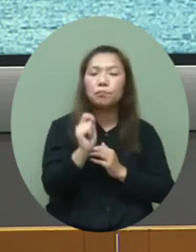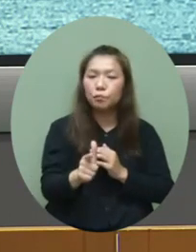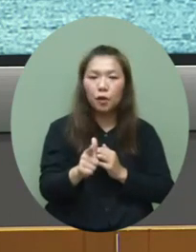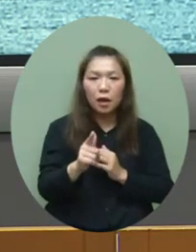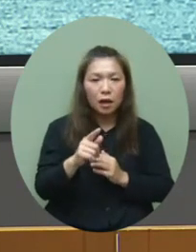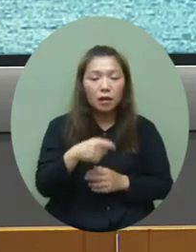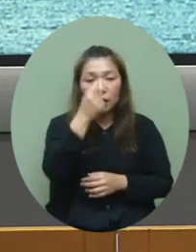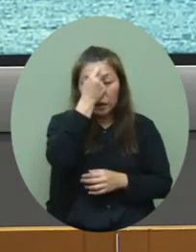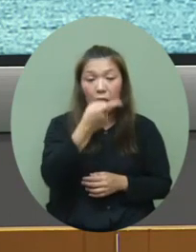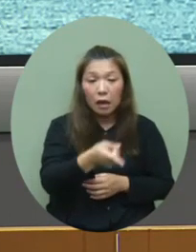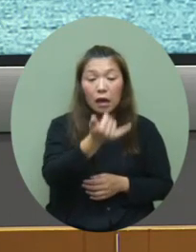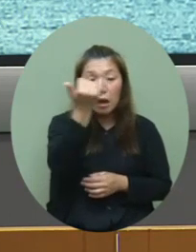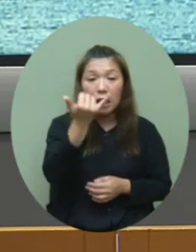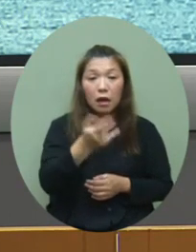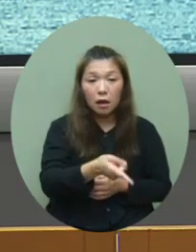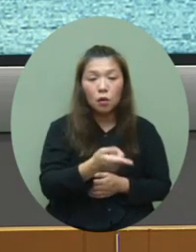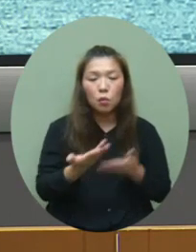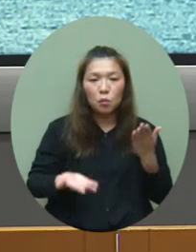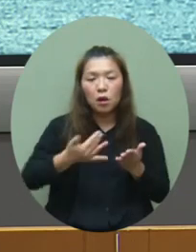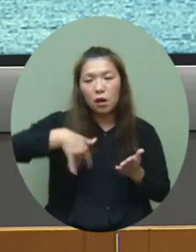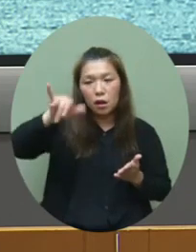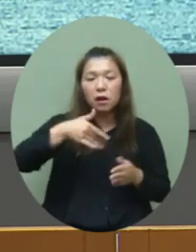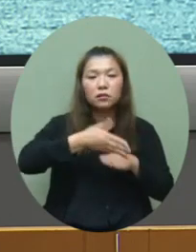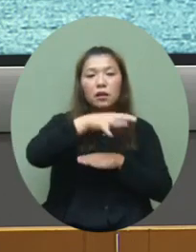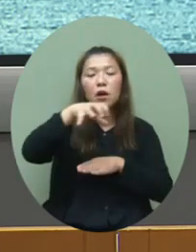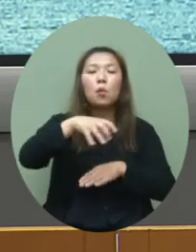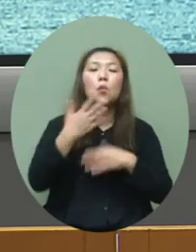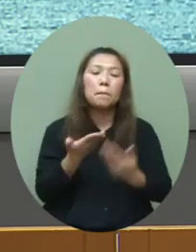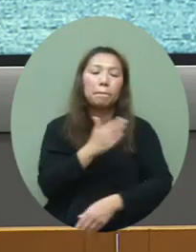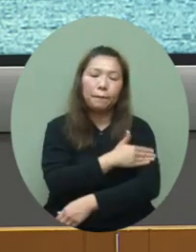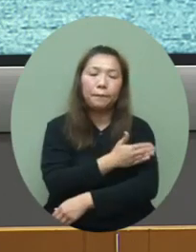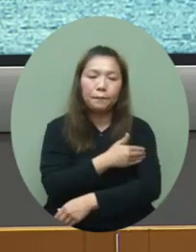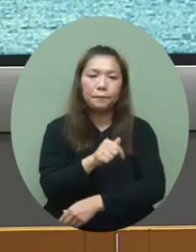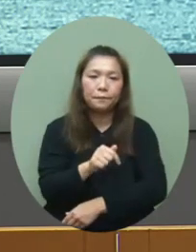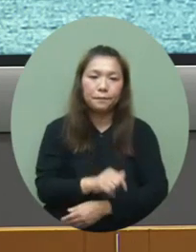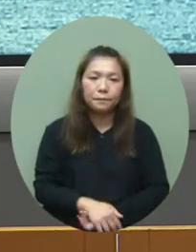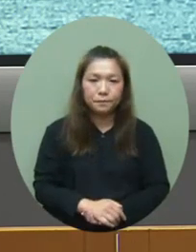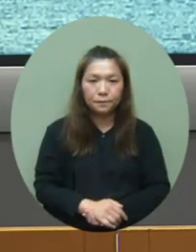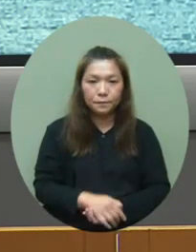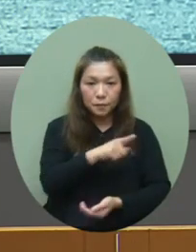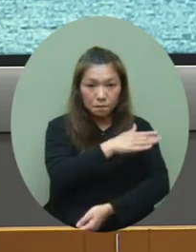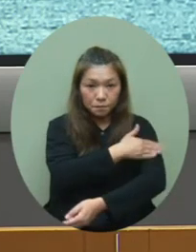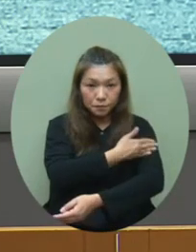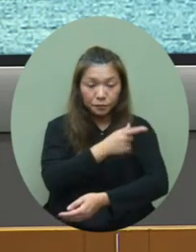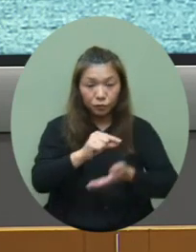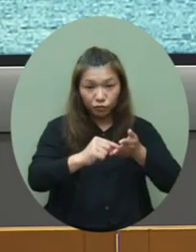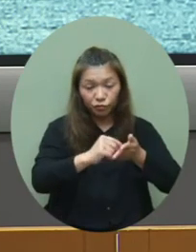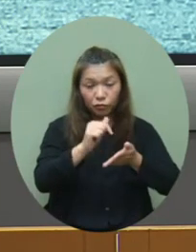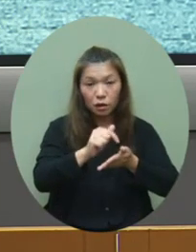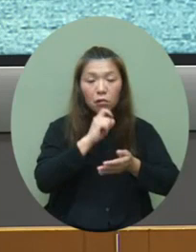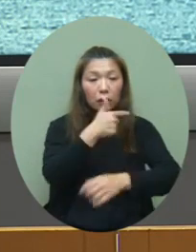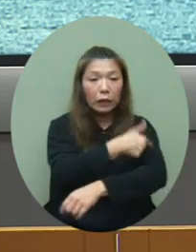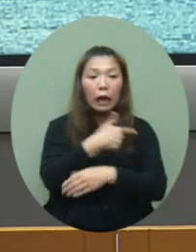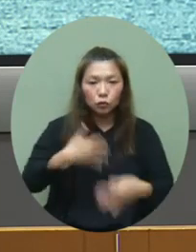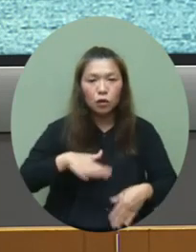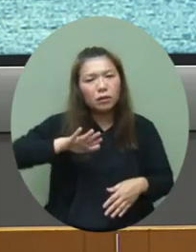唯一就係出街，即係會喺出入去社區嘅都係啲院舍嘅員工啦。咁院舍嘅員工，咁佢雖然打咗